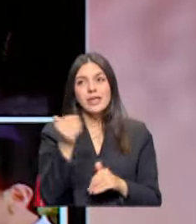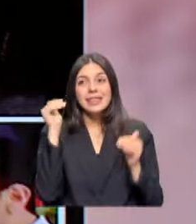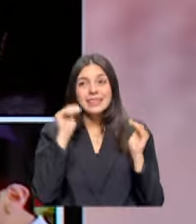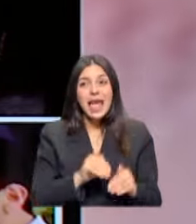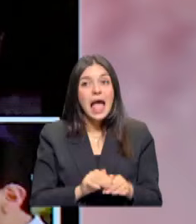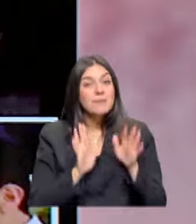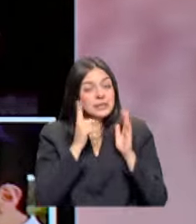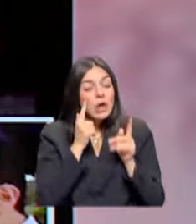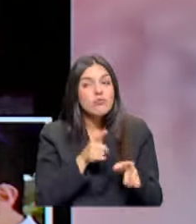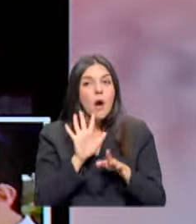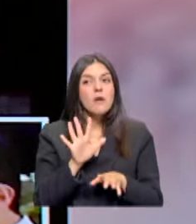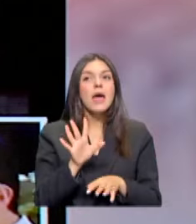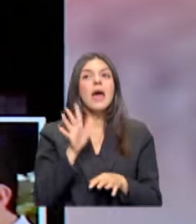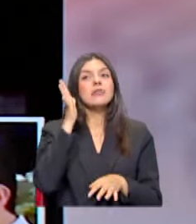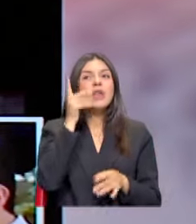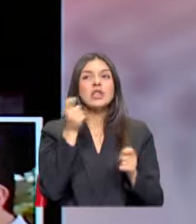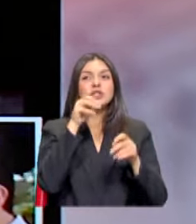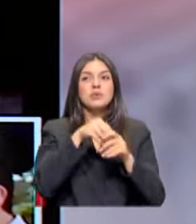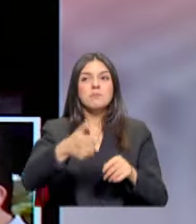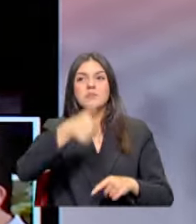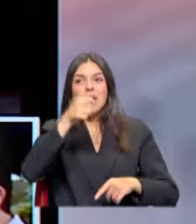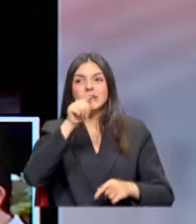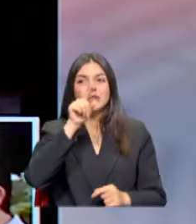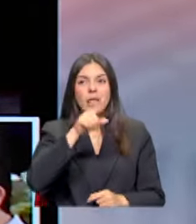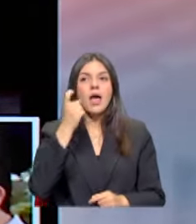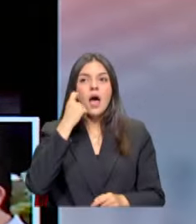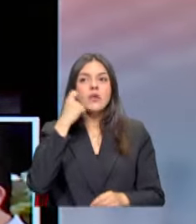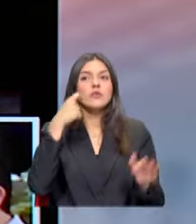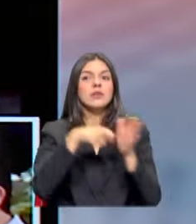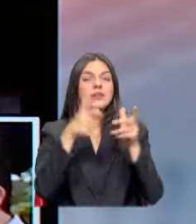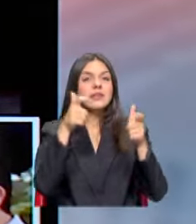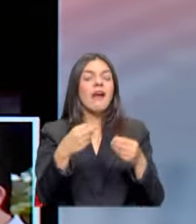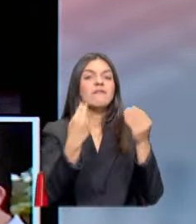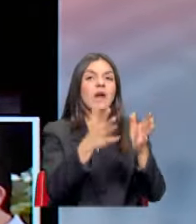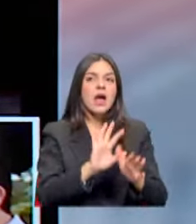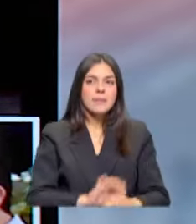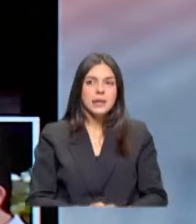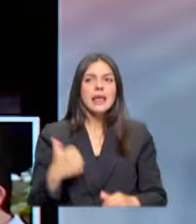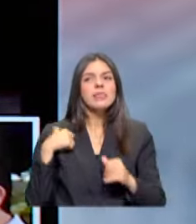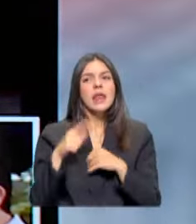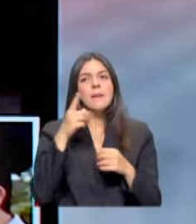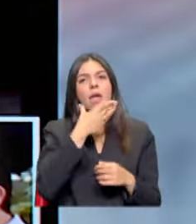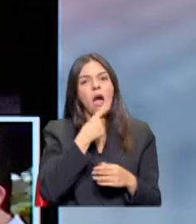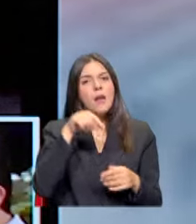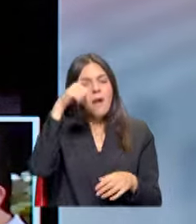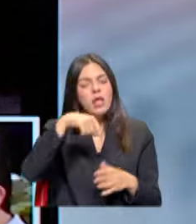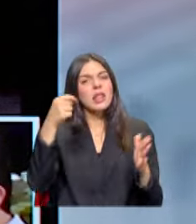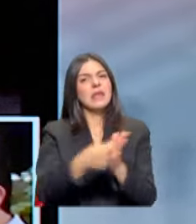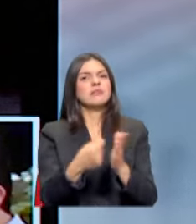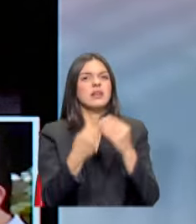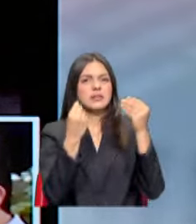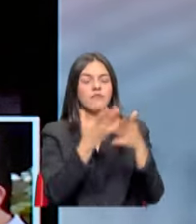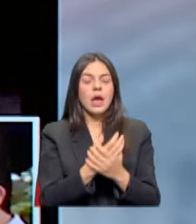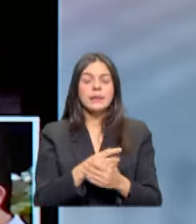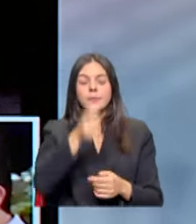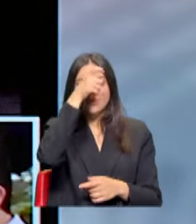gelmesine rağmen Diyanet İşleri Başkanlığı hutbede Atatürk'e yer vermedi. Yeni bir ayıbın altına imza attı. Türkiye Zafer